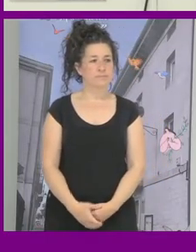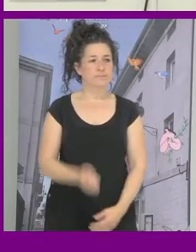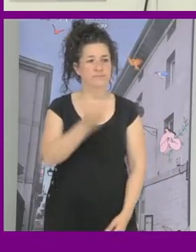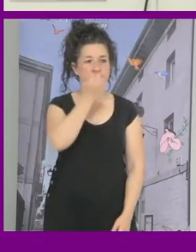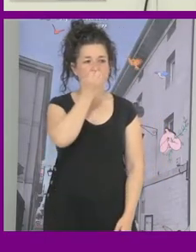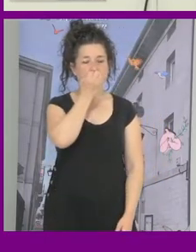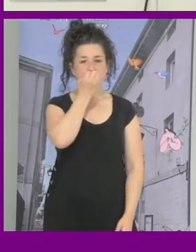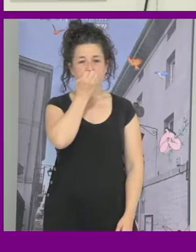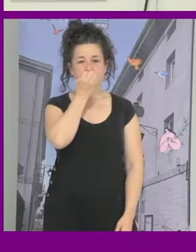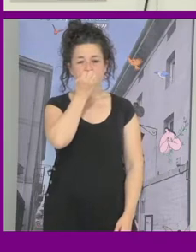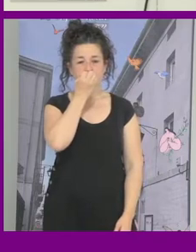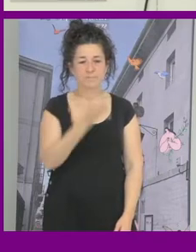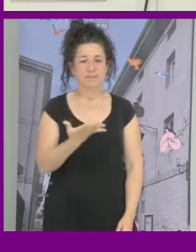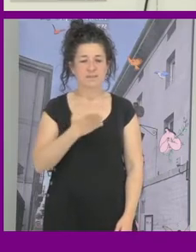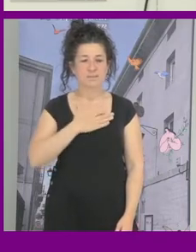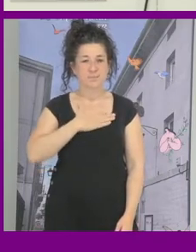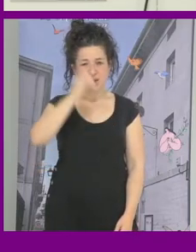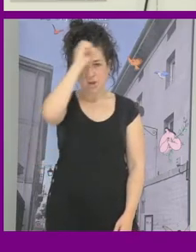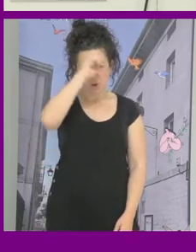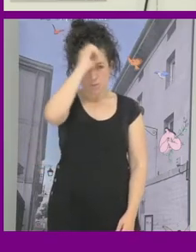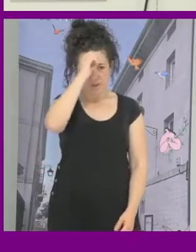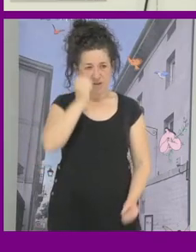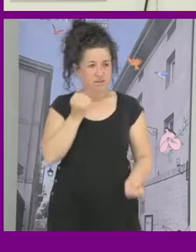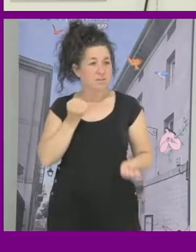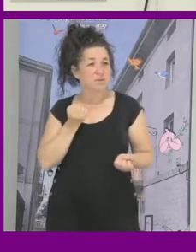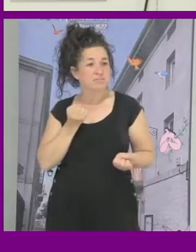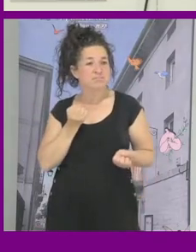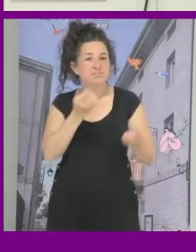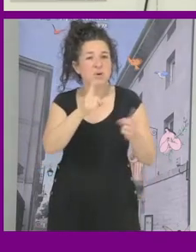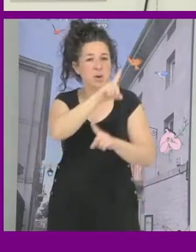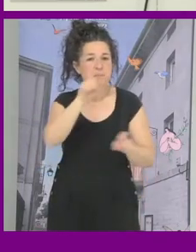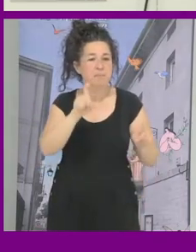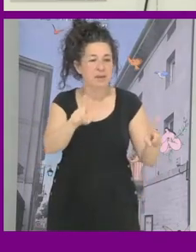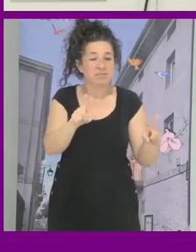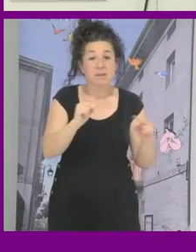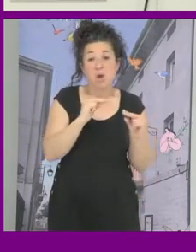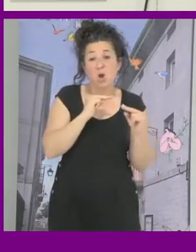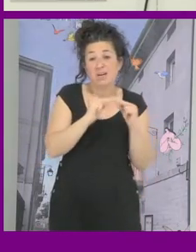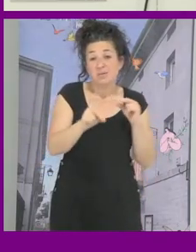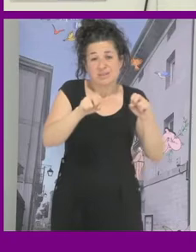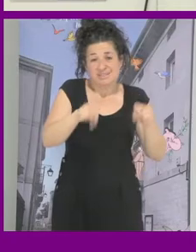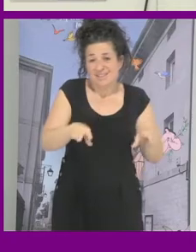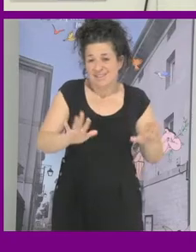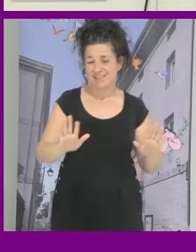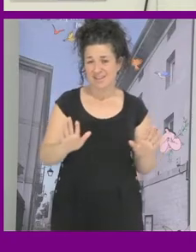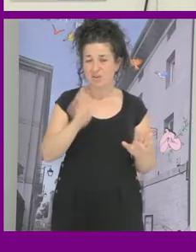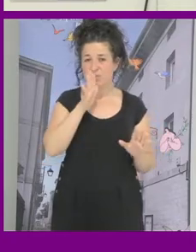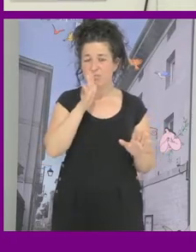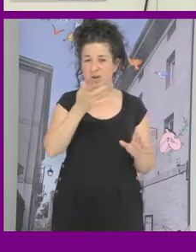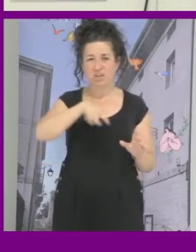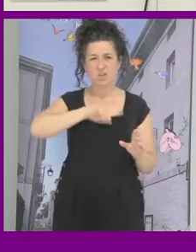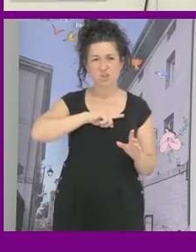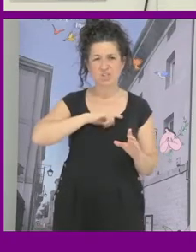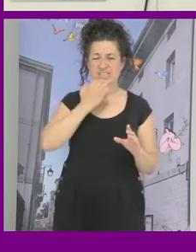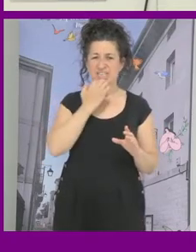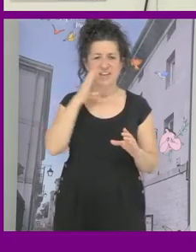Orduan, nire ustez, ba, bueno, bota dut galdera bat, pizkat erantzun barik, ez? Ba, boierak ez bagara